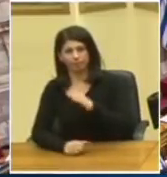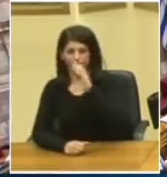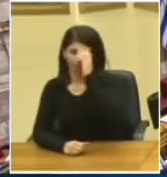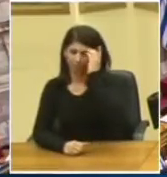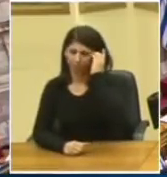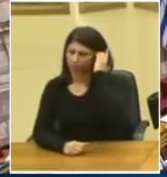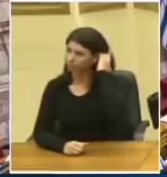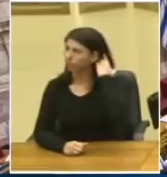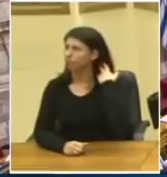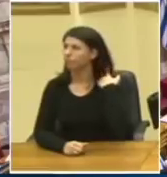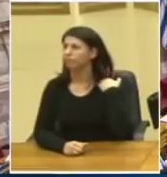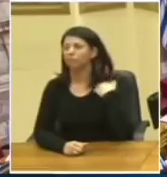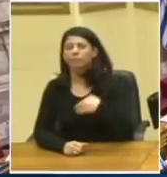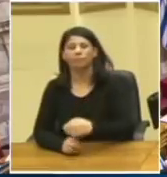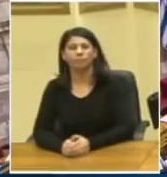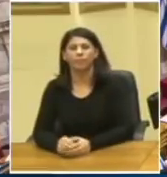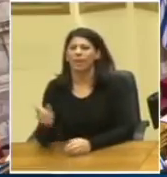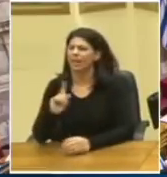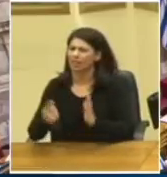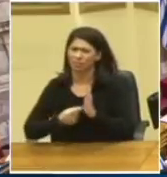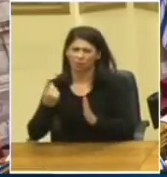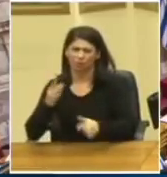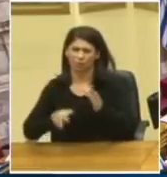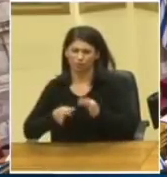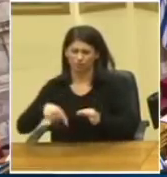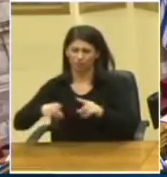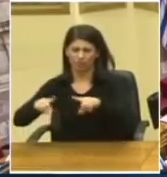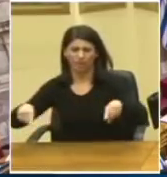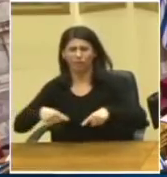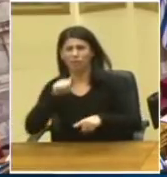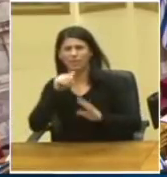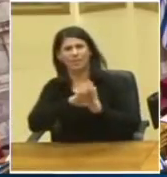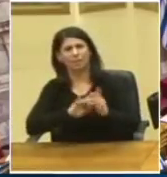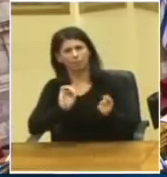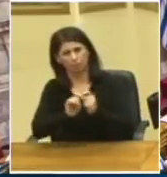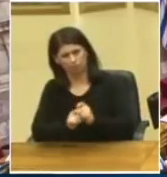Δεν είναι προφανώς η πρώτη φορά που συζητάμε σε αυτήν εδώ την αίθουσα για τη συνταγματική αναθεώρηση.